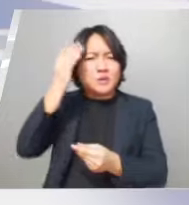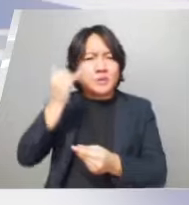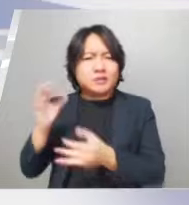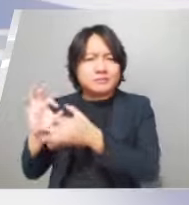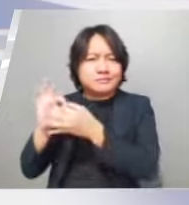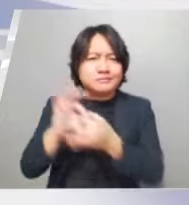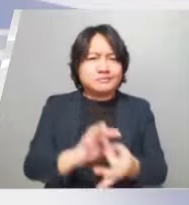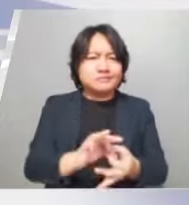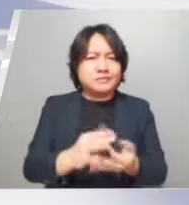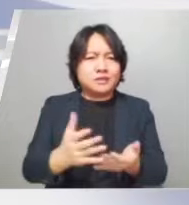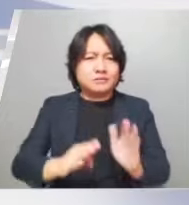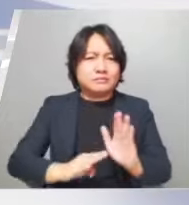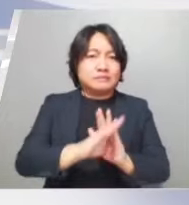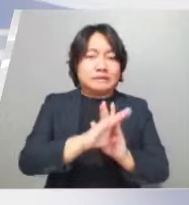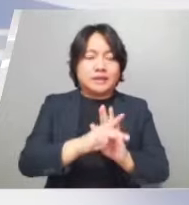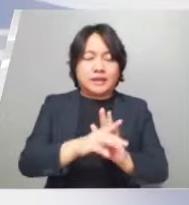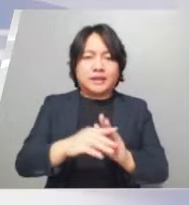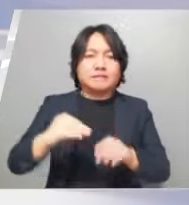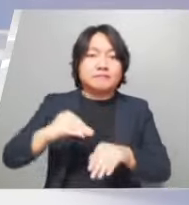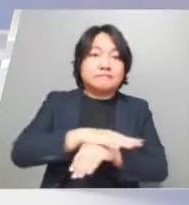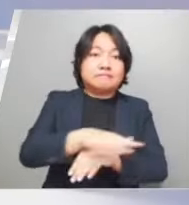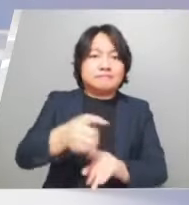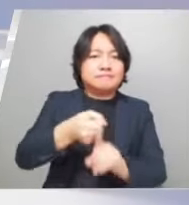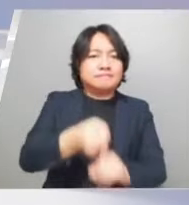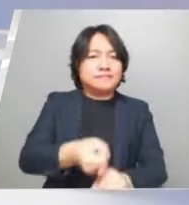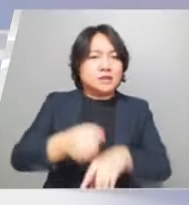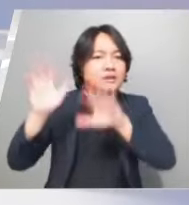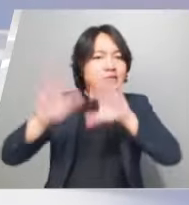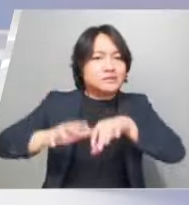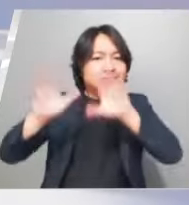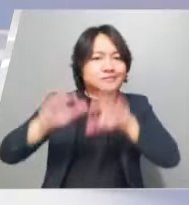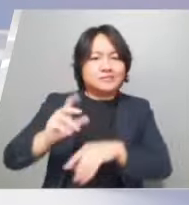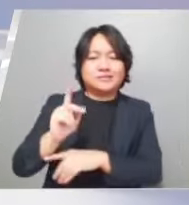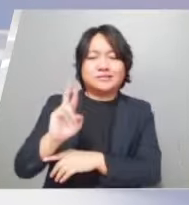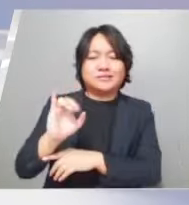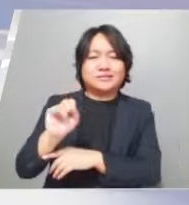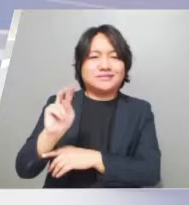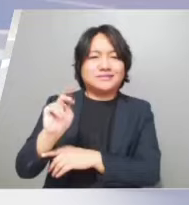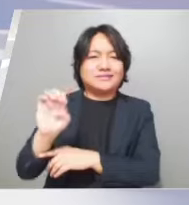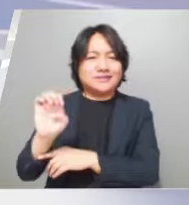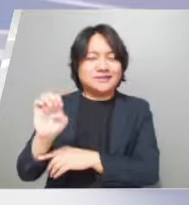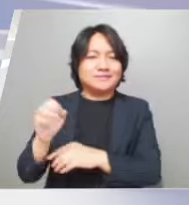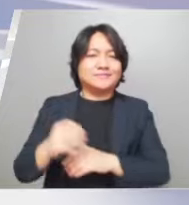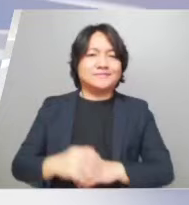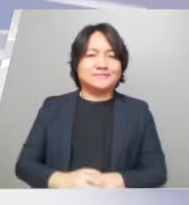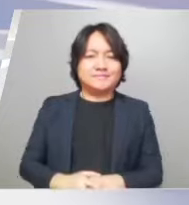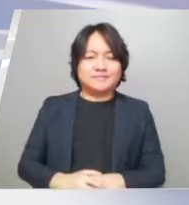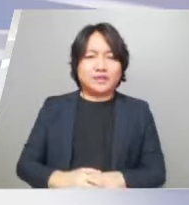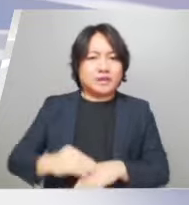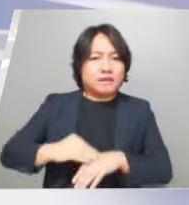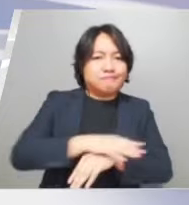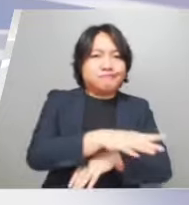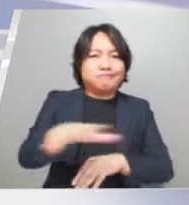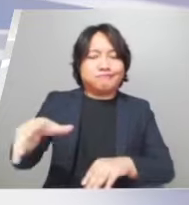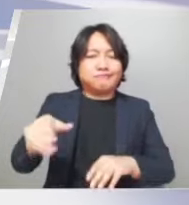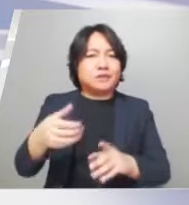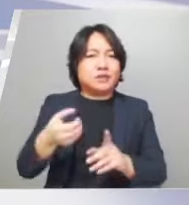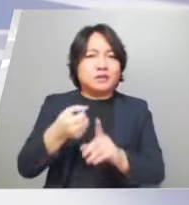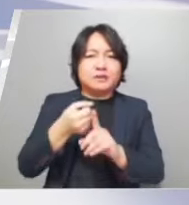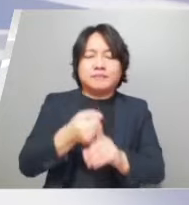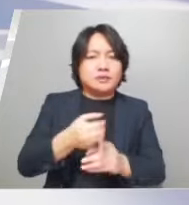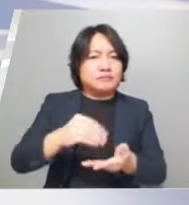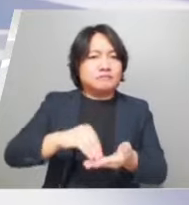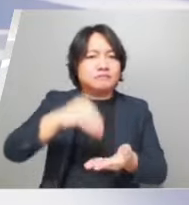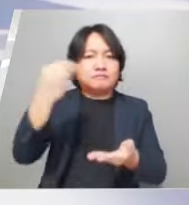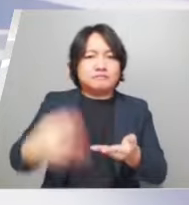nagdaang bagyo gaya ng Bagyong Christine. Nasa 3.3% anila ang national average inflation rate sa ngayon, kaya pasok pa rin daw sa